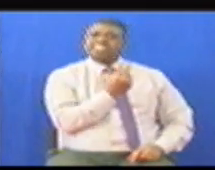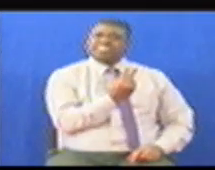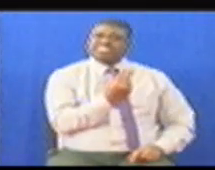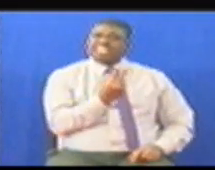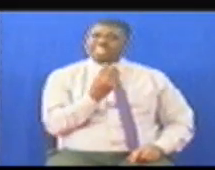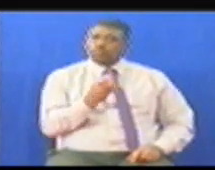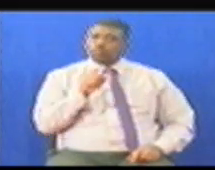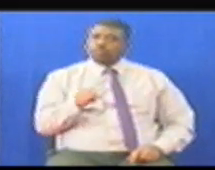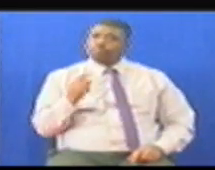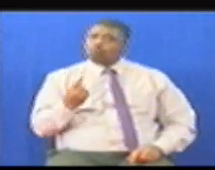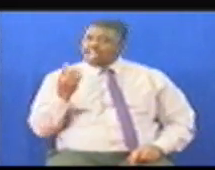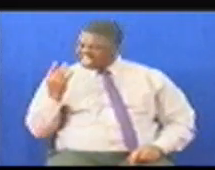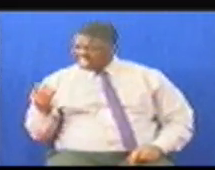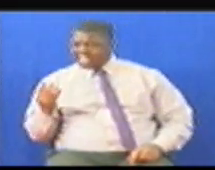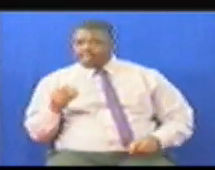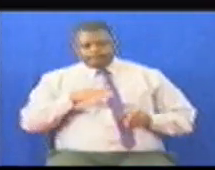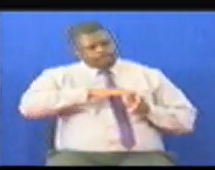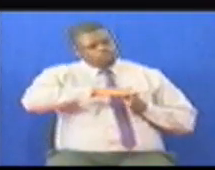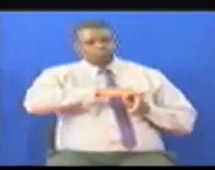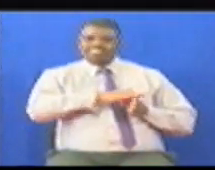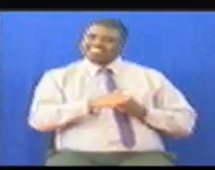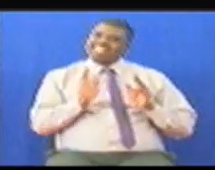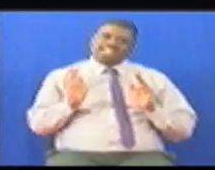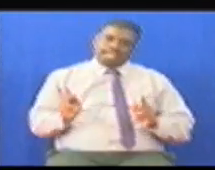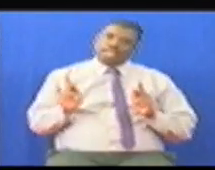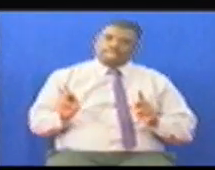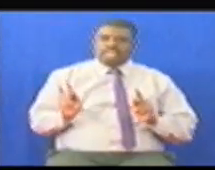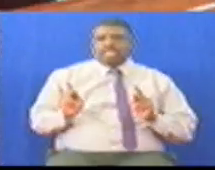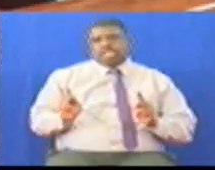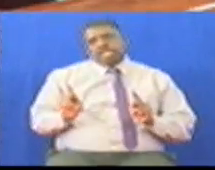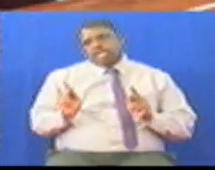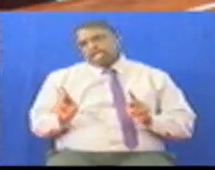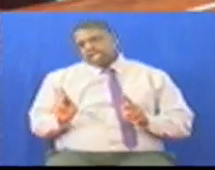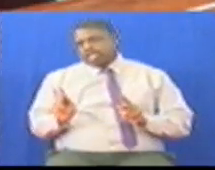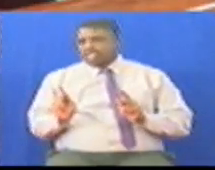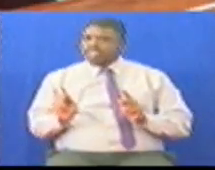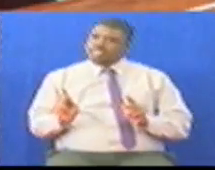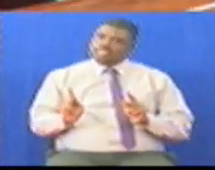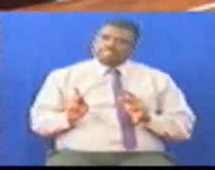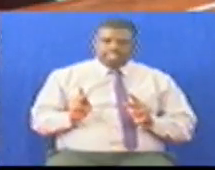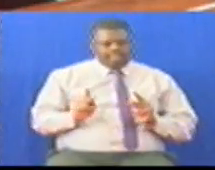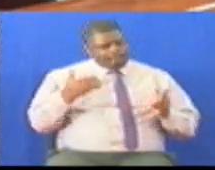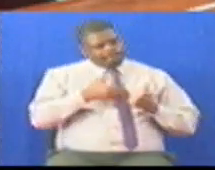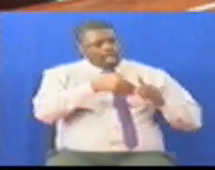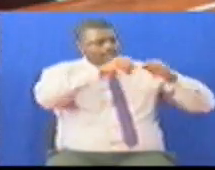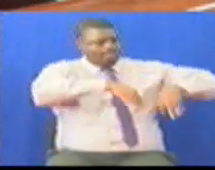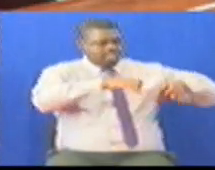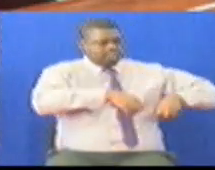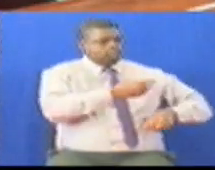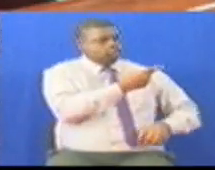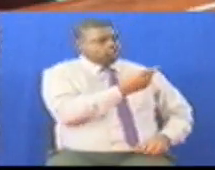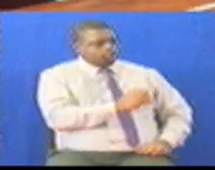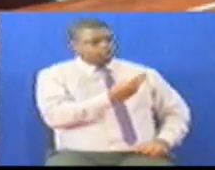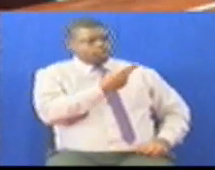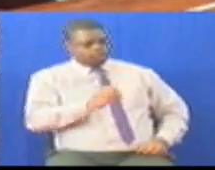23.14 kwa ajili ya matumizi ya kawaida katika hadi kufika mwezi Machi 2020